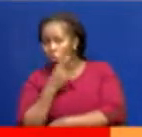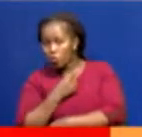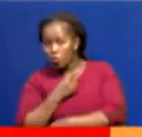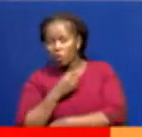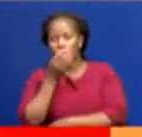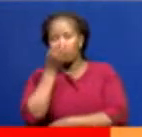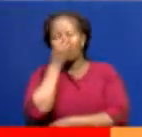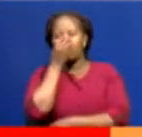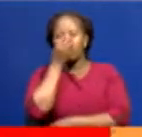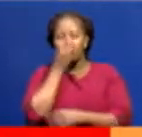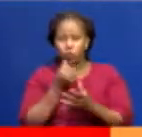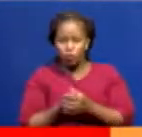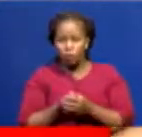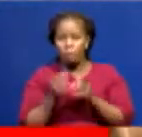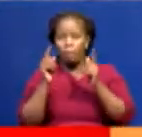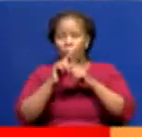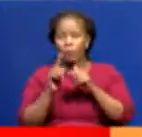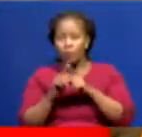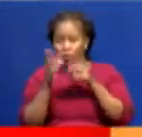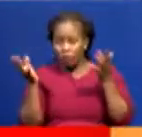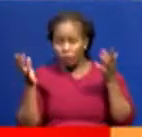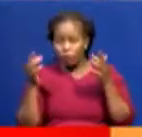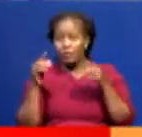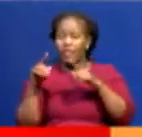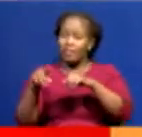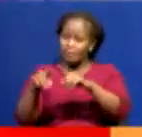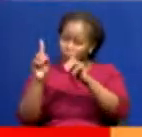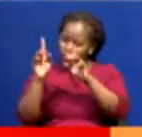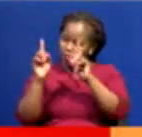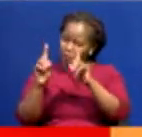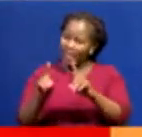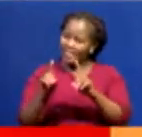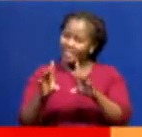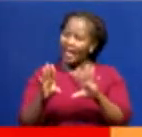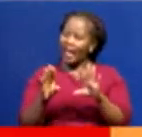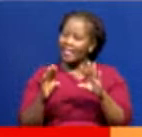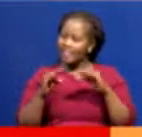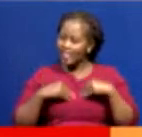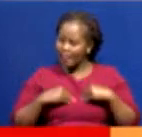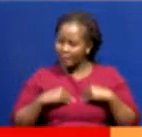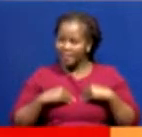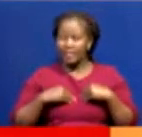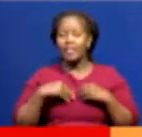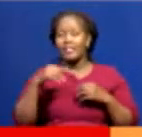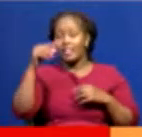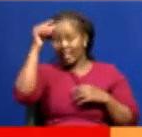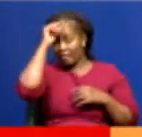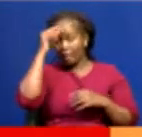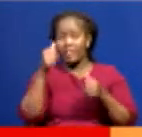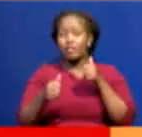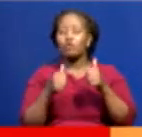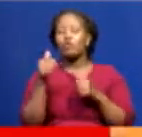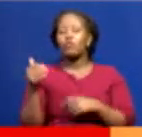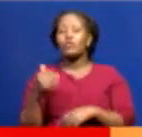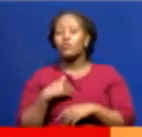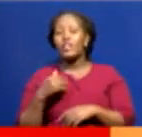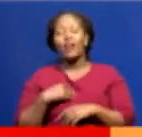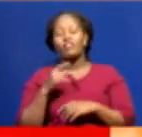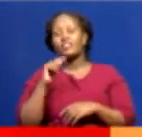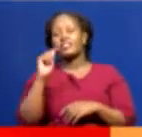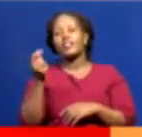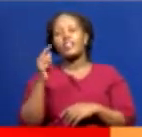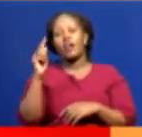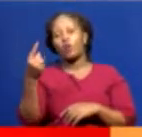Samoei Ruto, na wao ni lazima wakubali kwamba serikali ambayo iko ni ya serikali ya Kenya